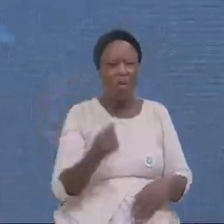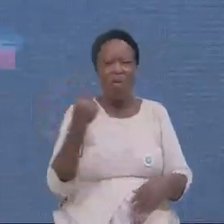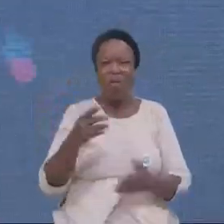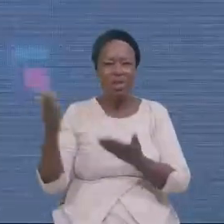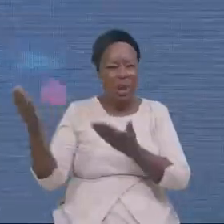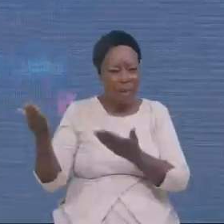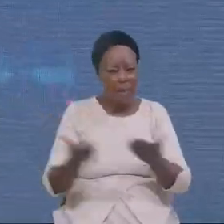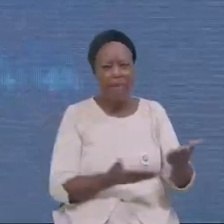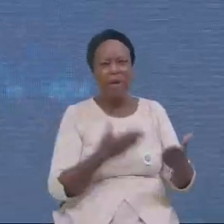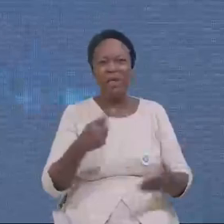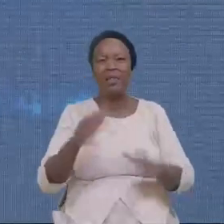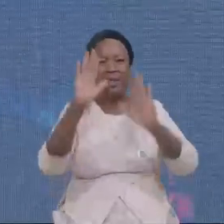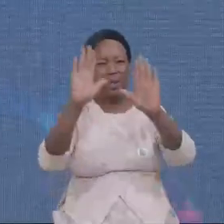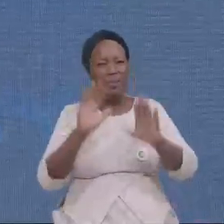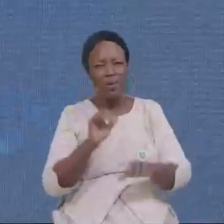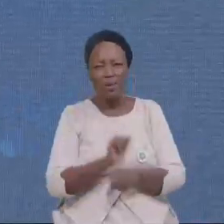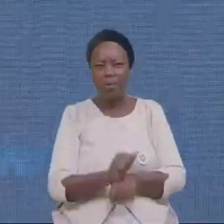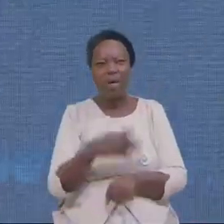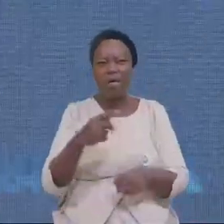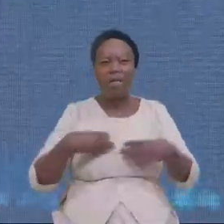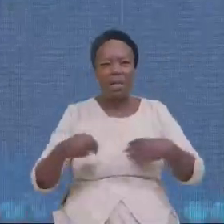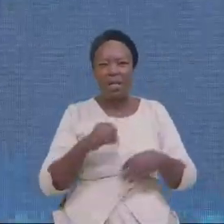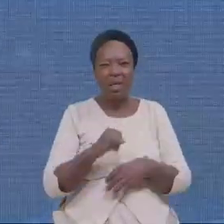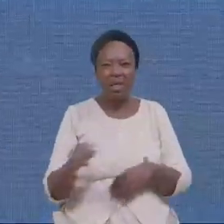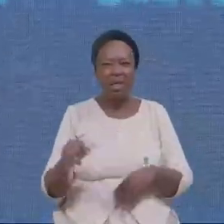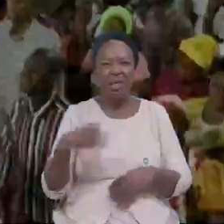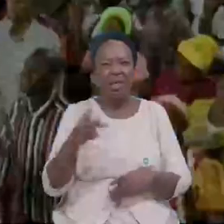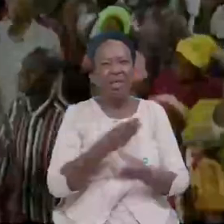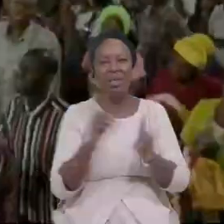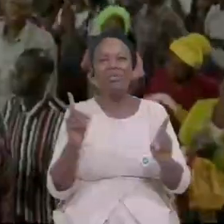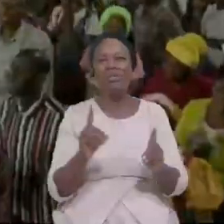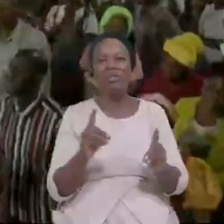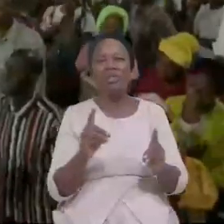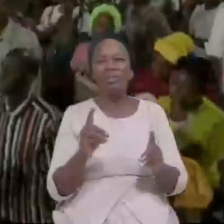apporte toujours les miracles, la guérison, la délivrance.